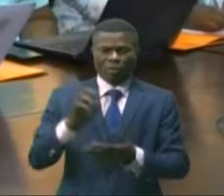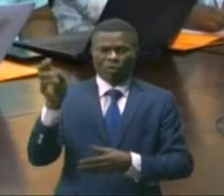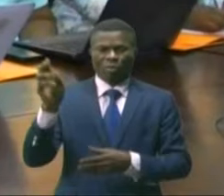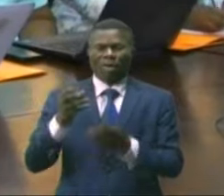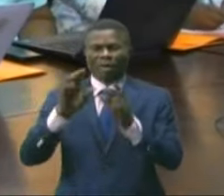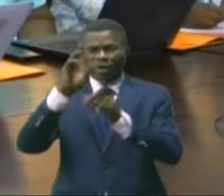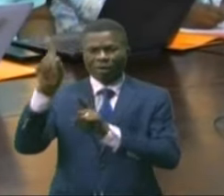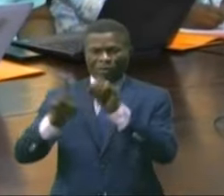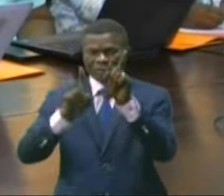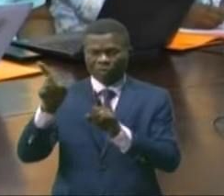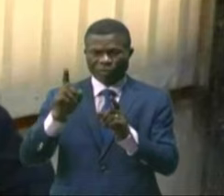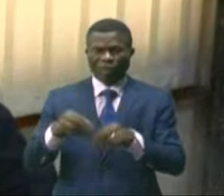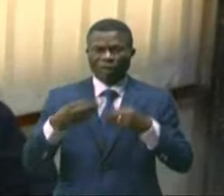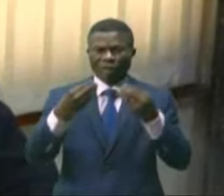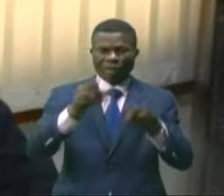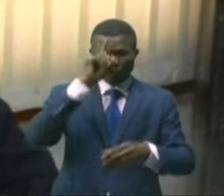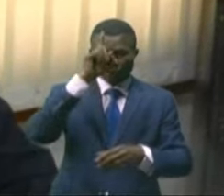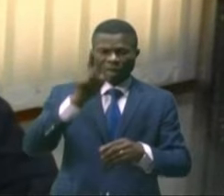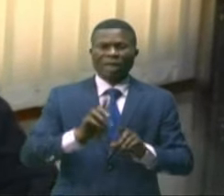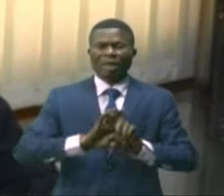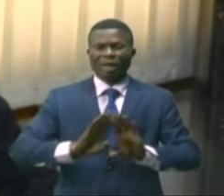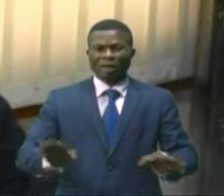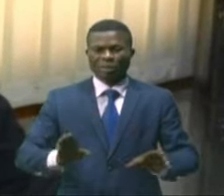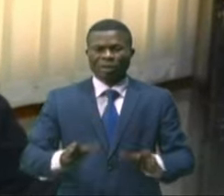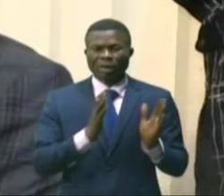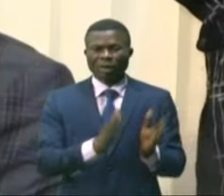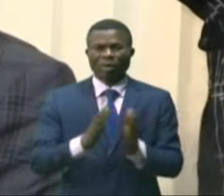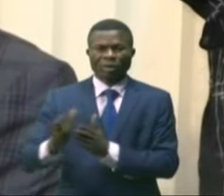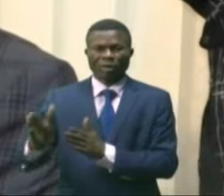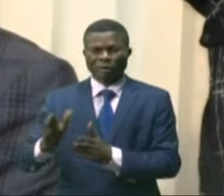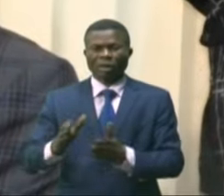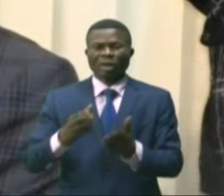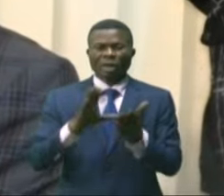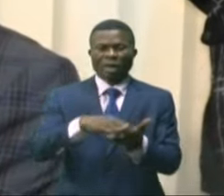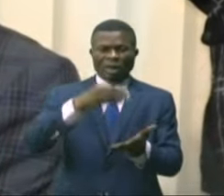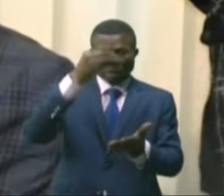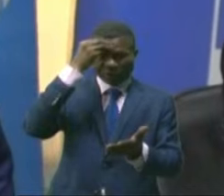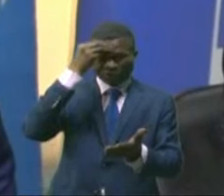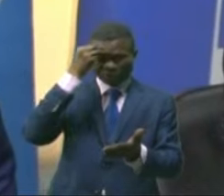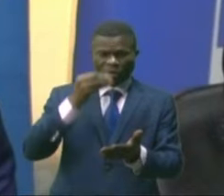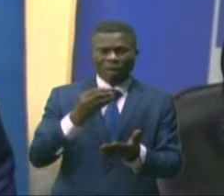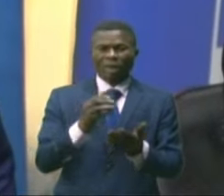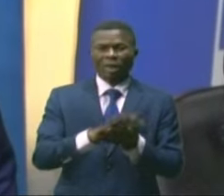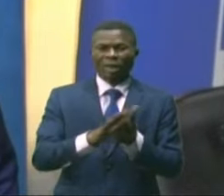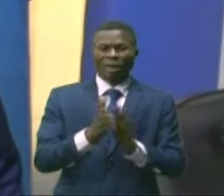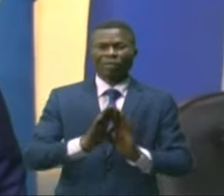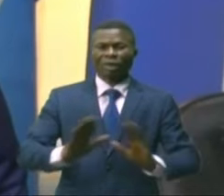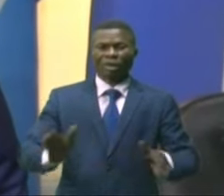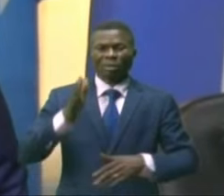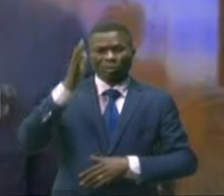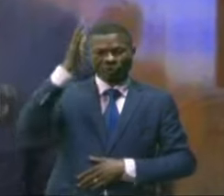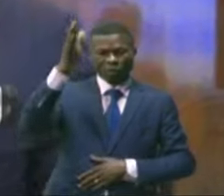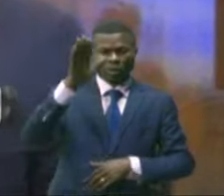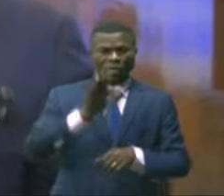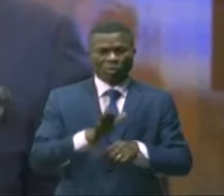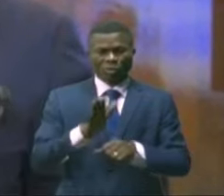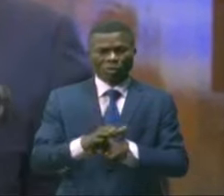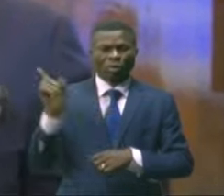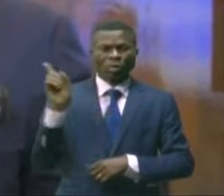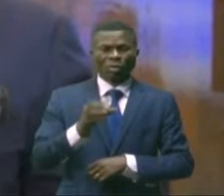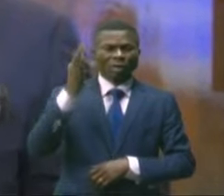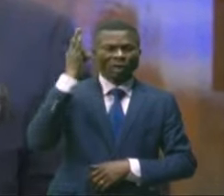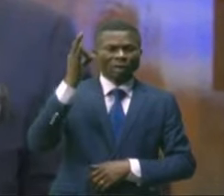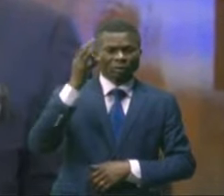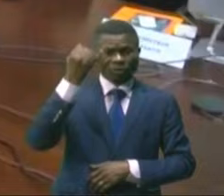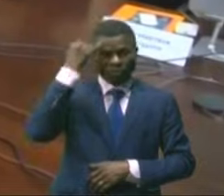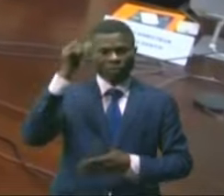à intégrer des compétences numériques pour préparer les apprenants aux emplois du futur. Selon les différents intervenants, cet